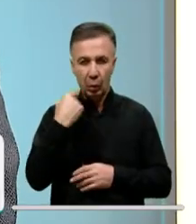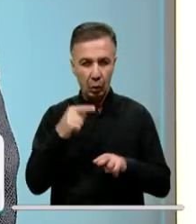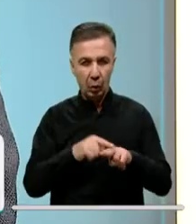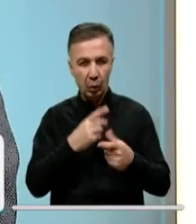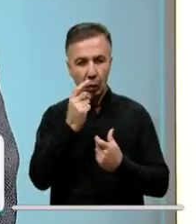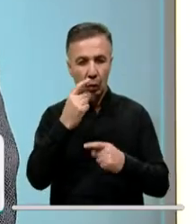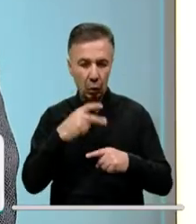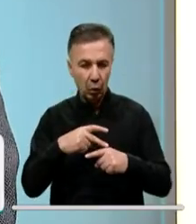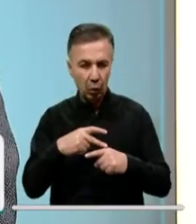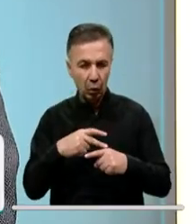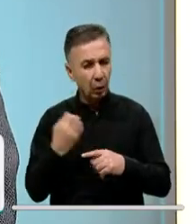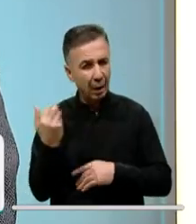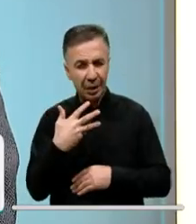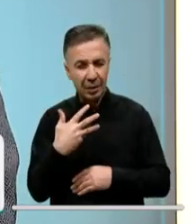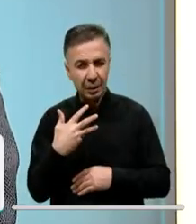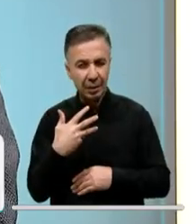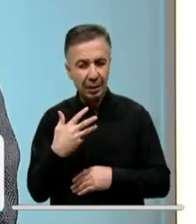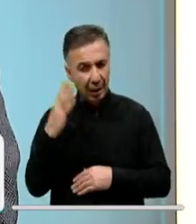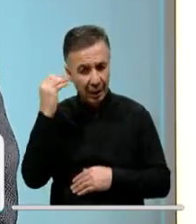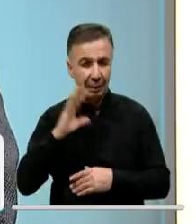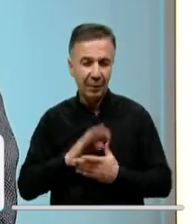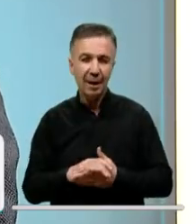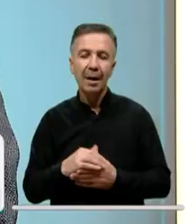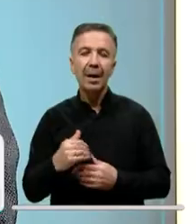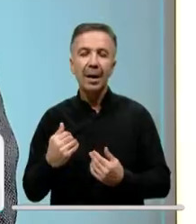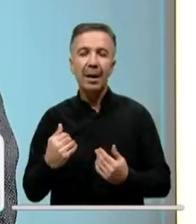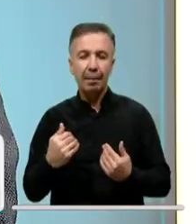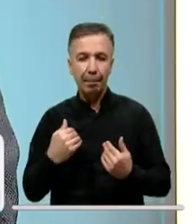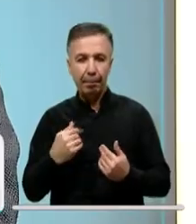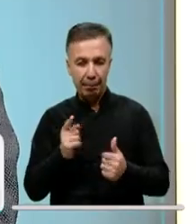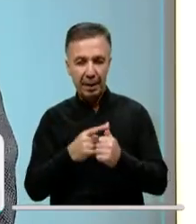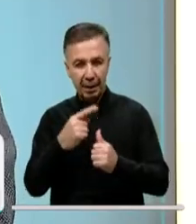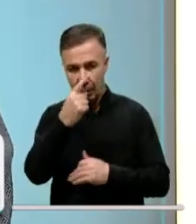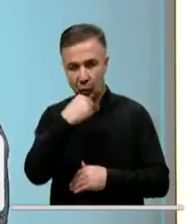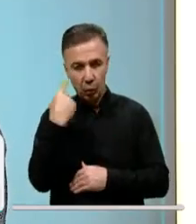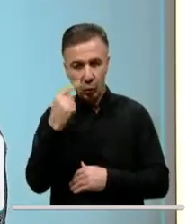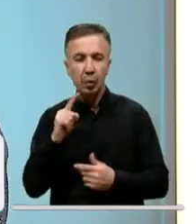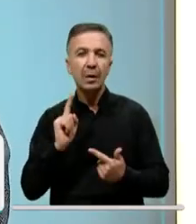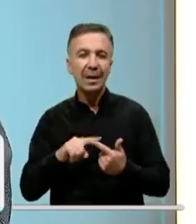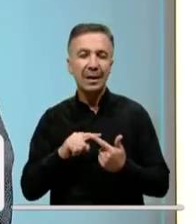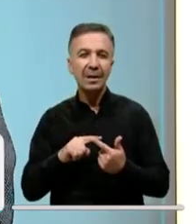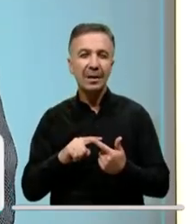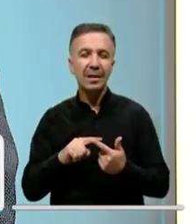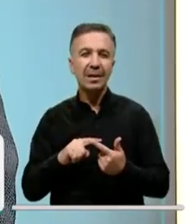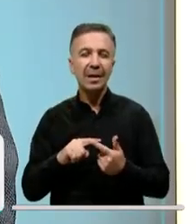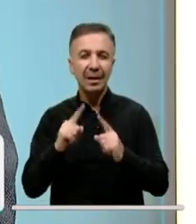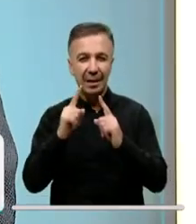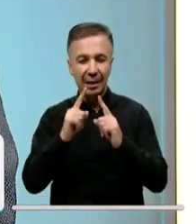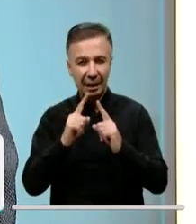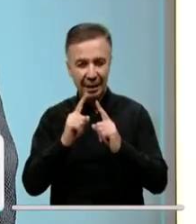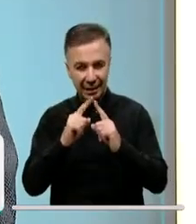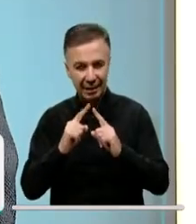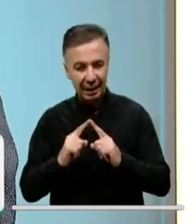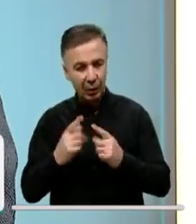kaç tane manasını şimdi aklımızdan geçirebiliriz? Bir veç, yüz. İkincisi rakam olarak